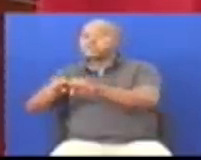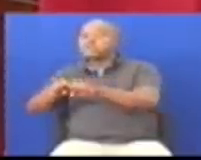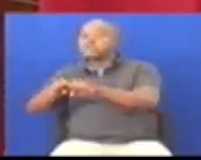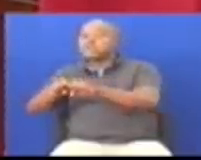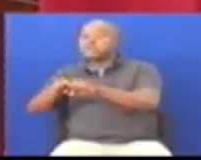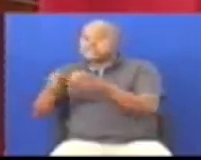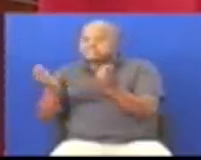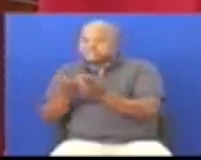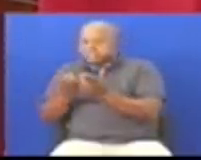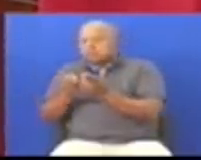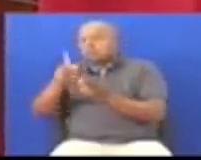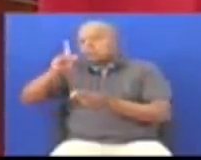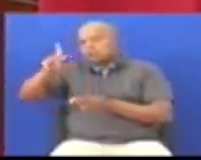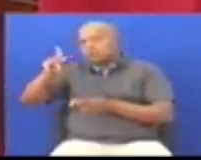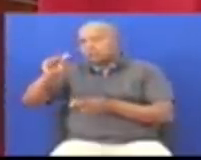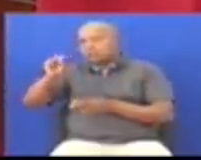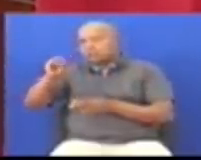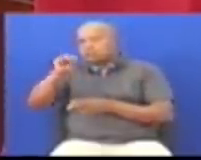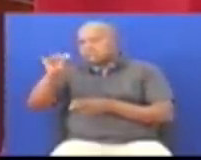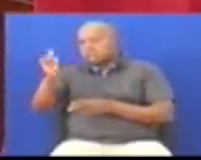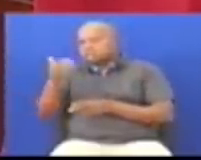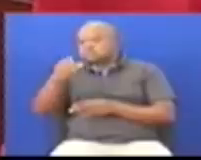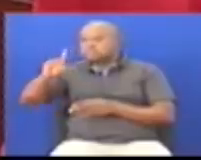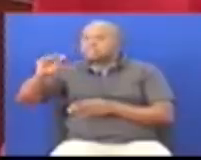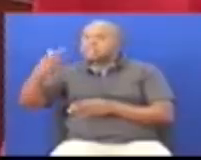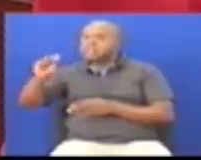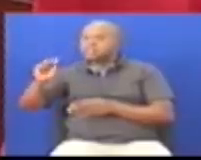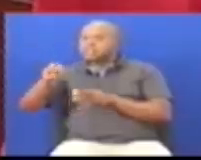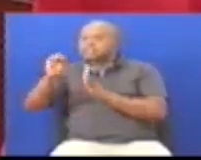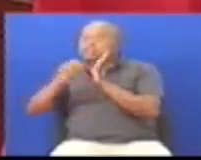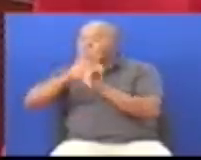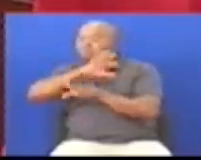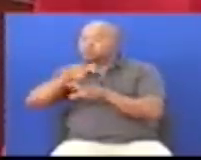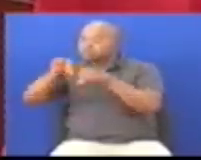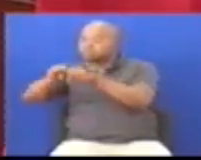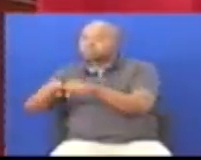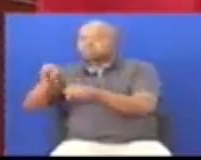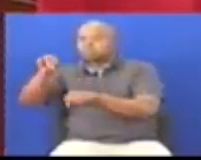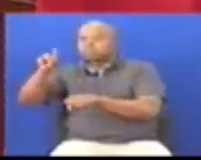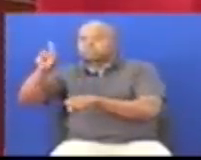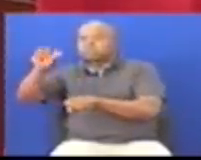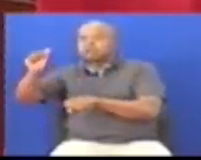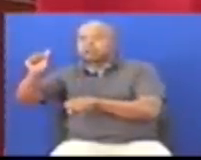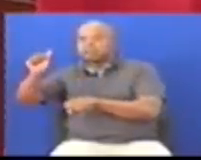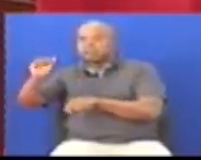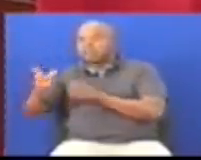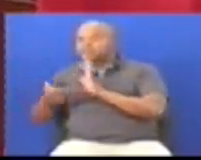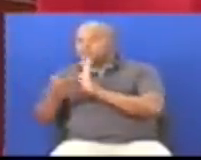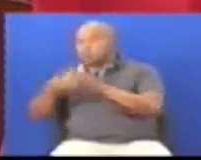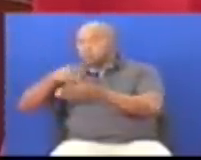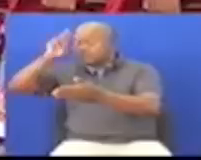Lakini wa players ni wananchi wote. Maana ukishaandikishwa